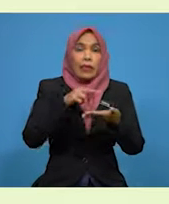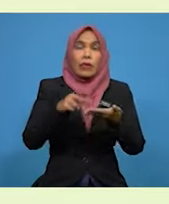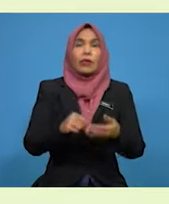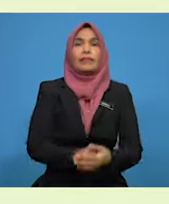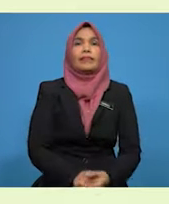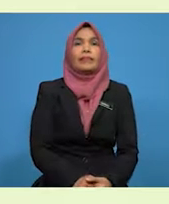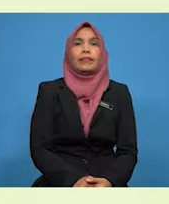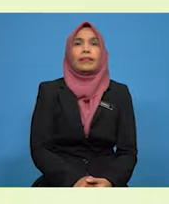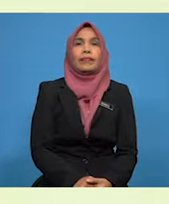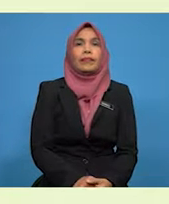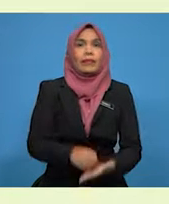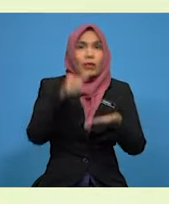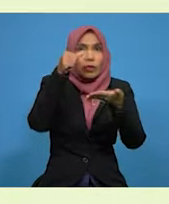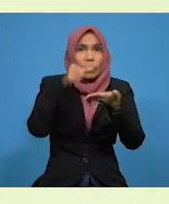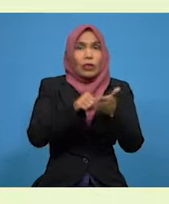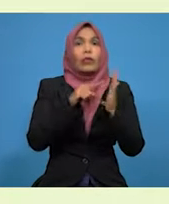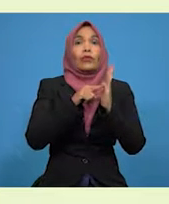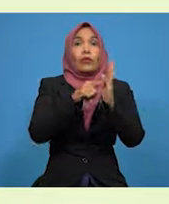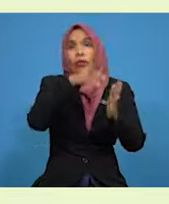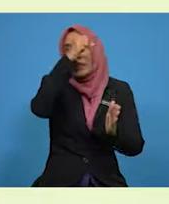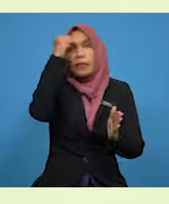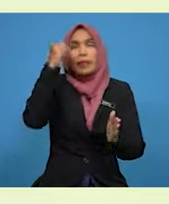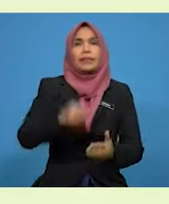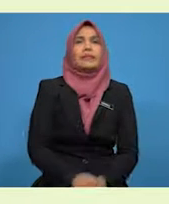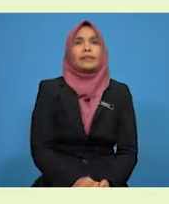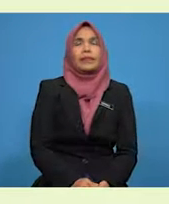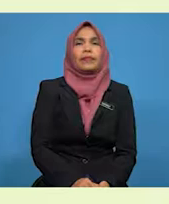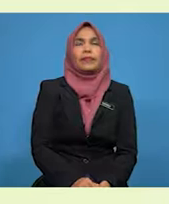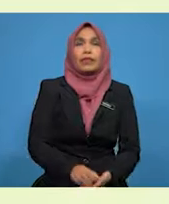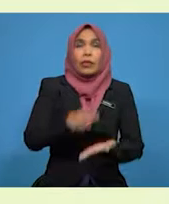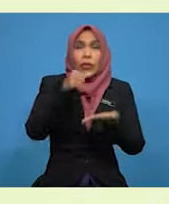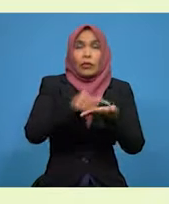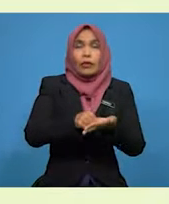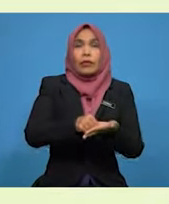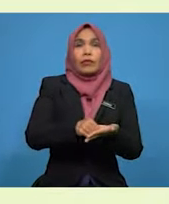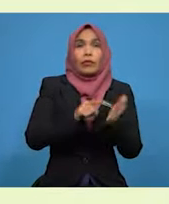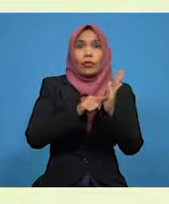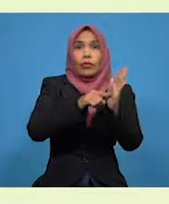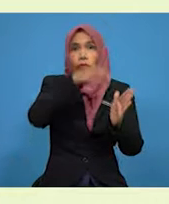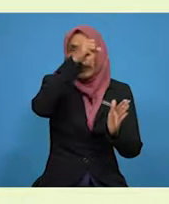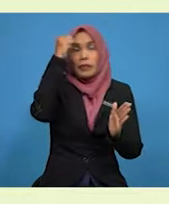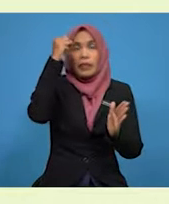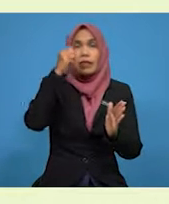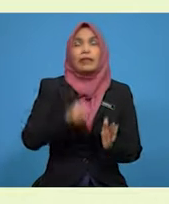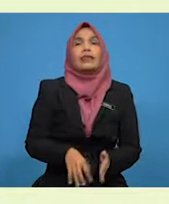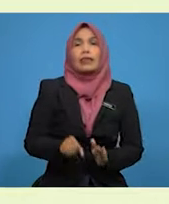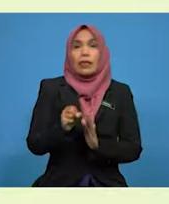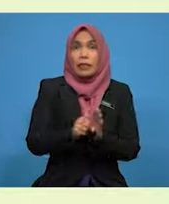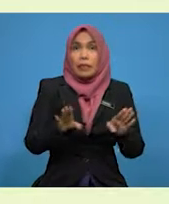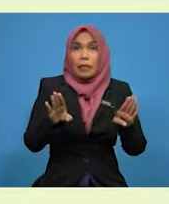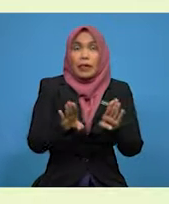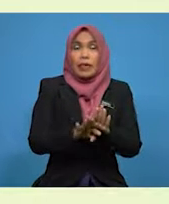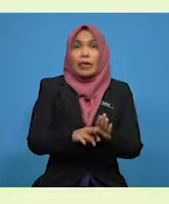Surat tunjuk sebab. Surat tunjuk sebab diperlukan sebagai tindakan drastik kepada pekerja yang